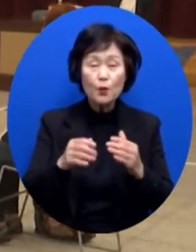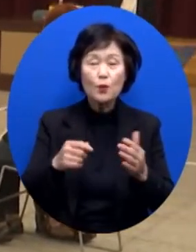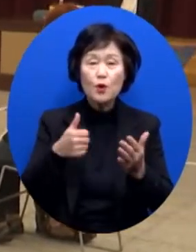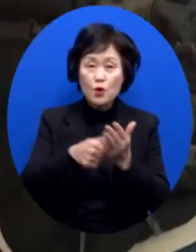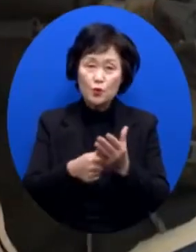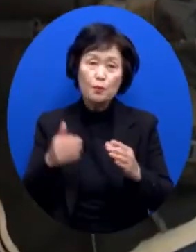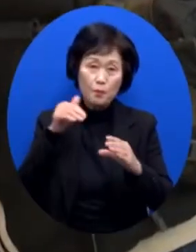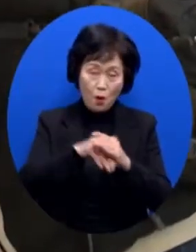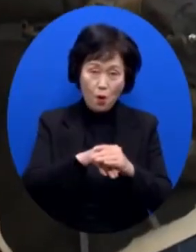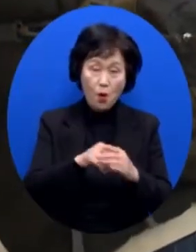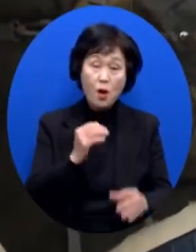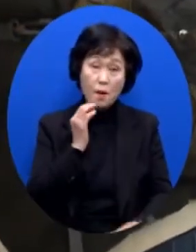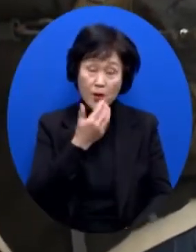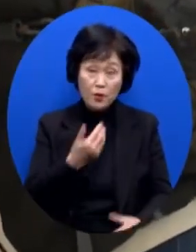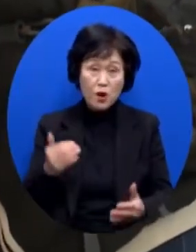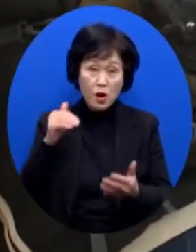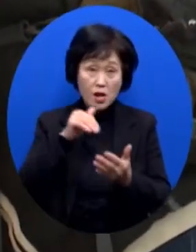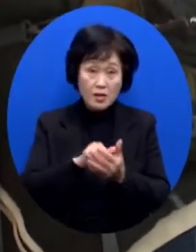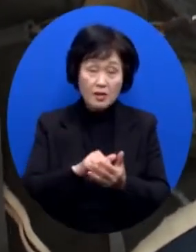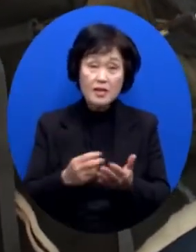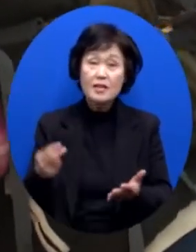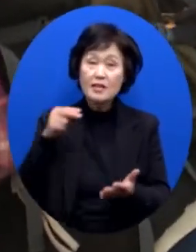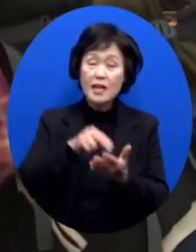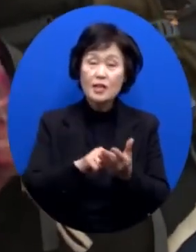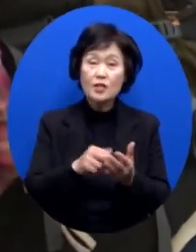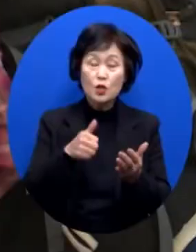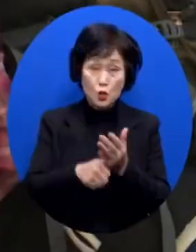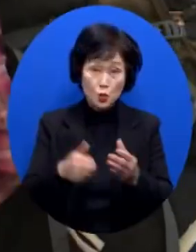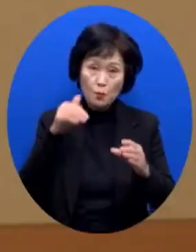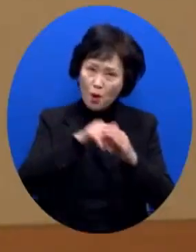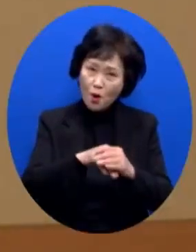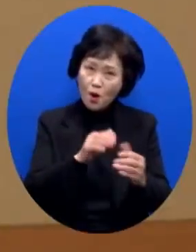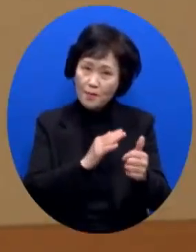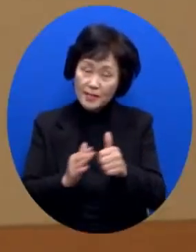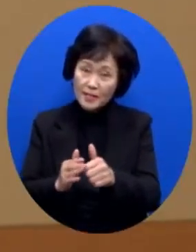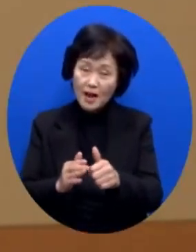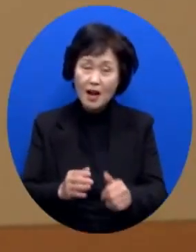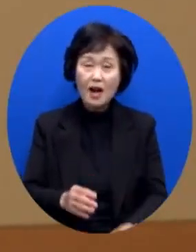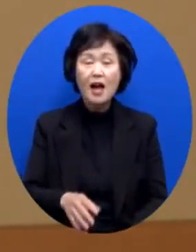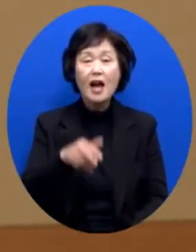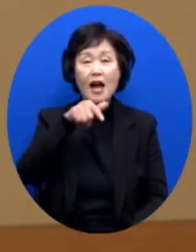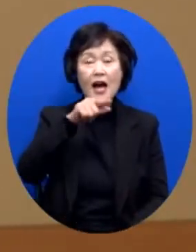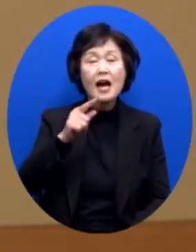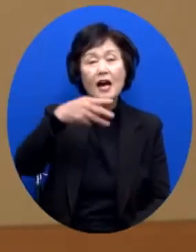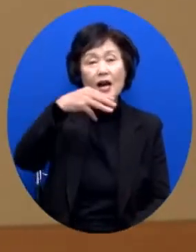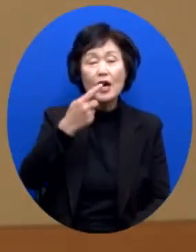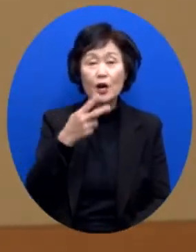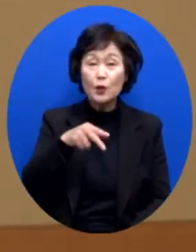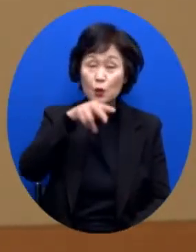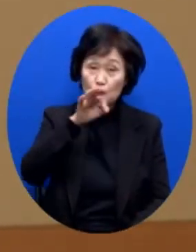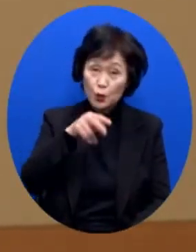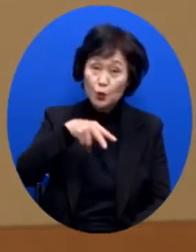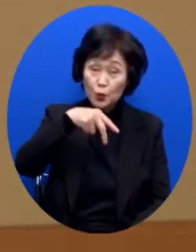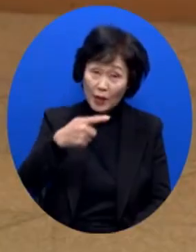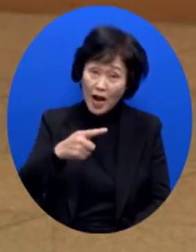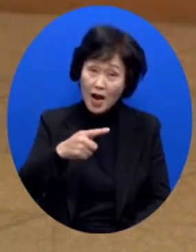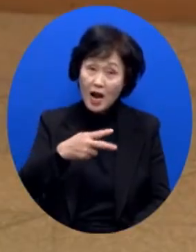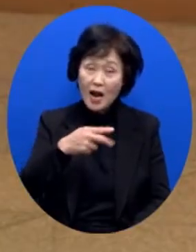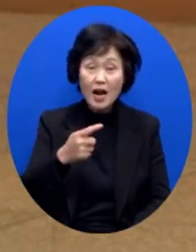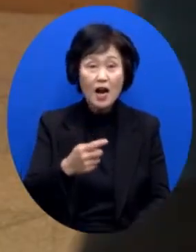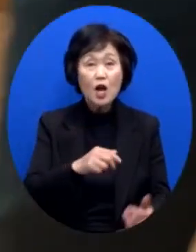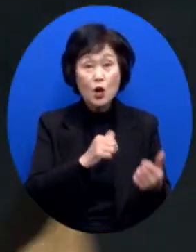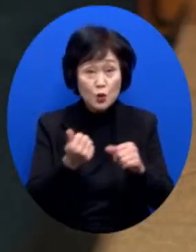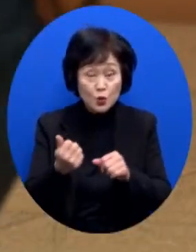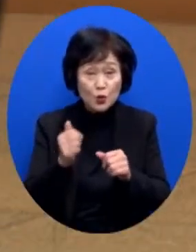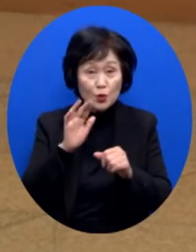열두 사도 중에 가롯 유다가 우리 죽었으니 12번째 뽑아 봅시다 하고 투표를 합니다 마 띄어 를